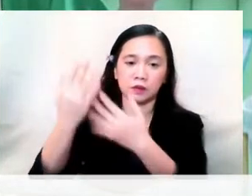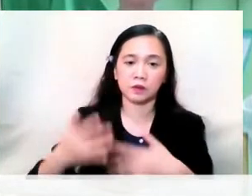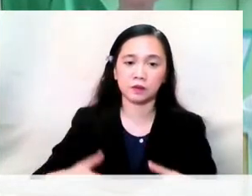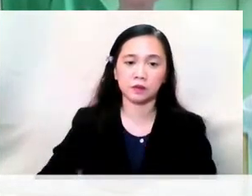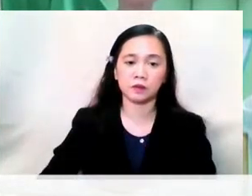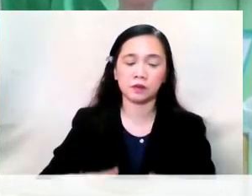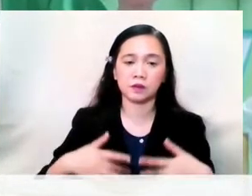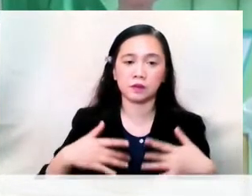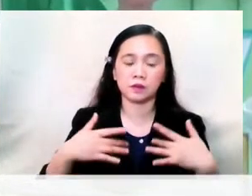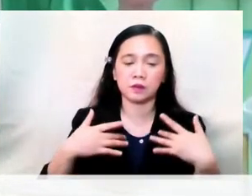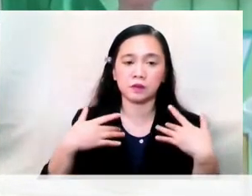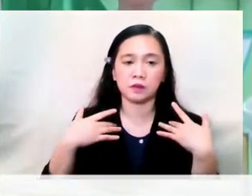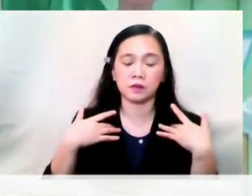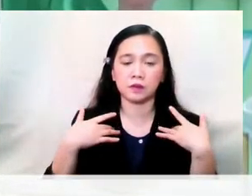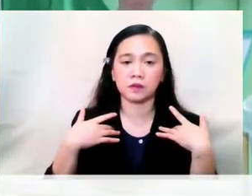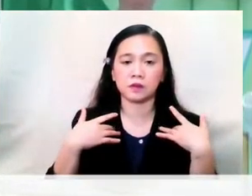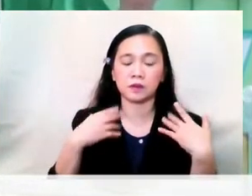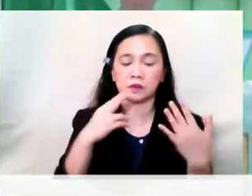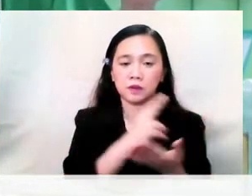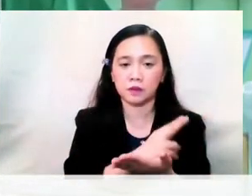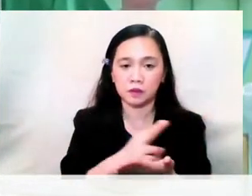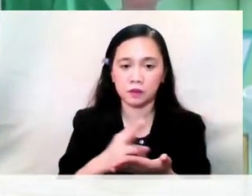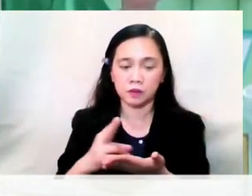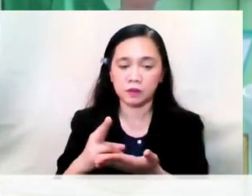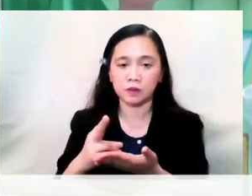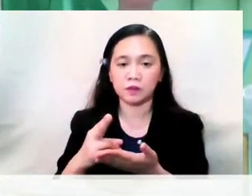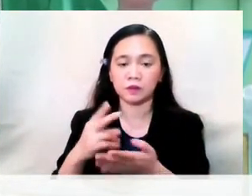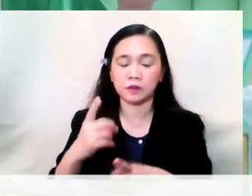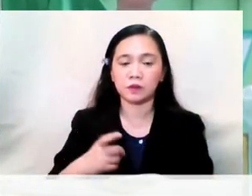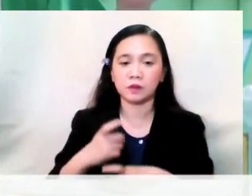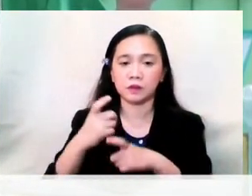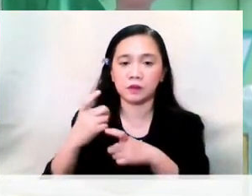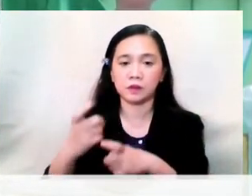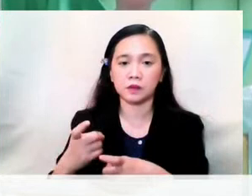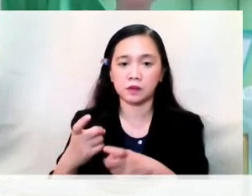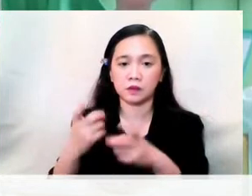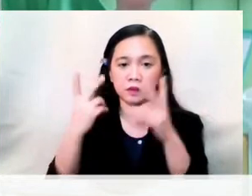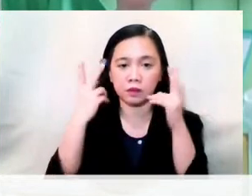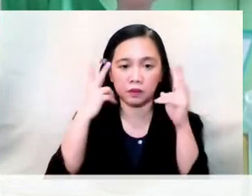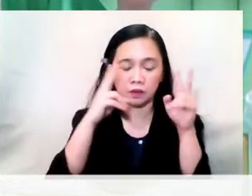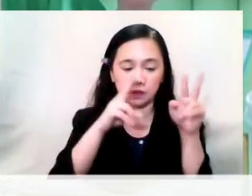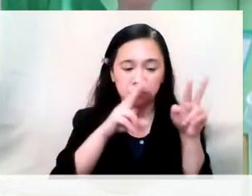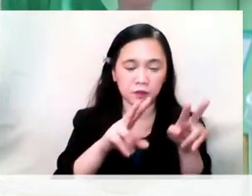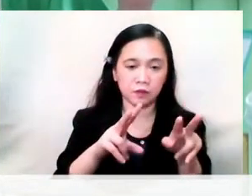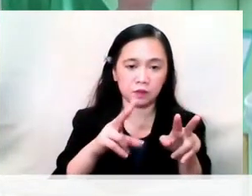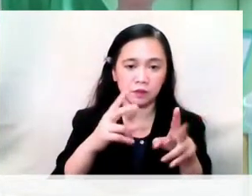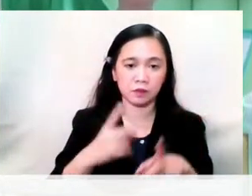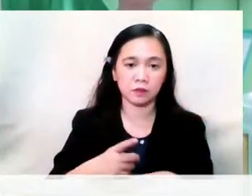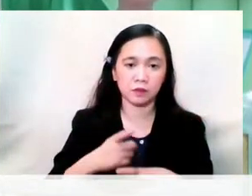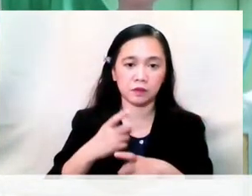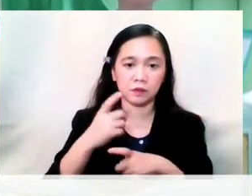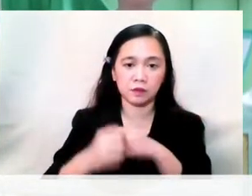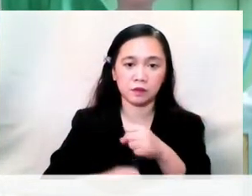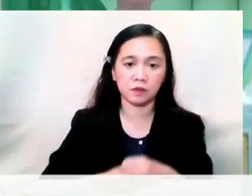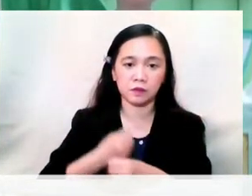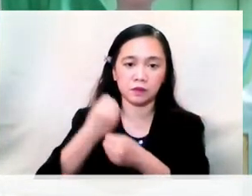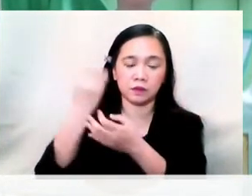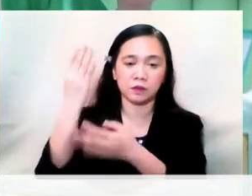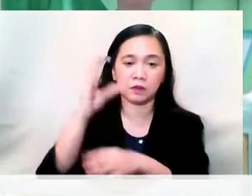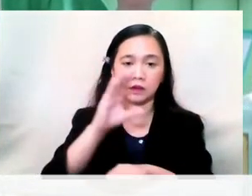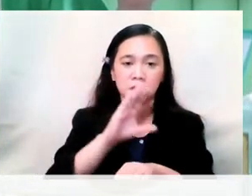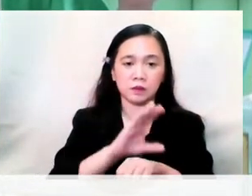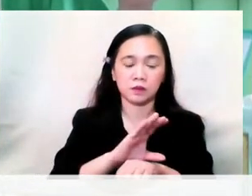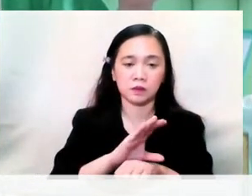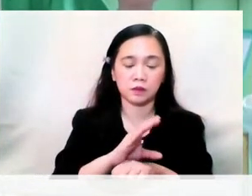na paghahain ito. Tunghayan mo ang handog na ito ng iyong simbahan. Masdan mo ang iyong anak